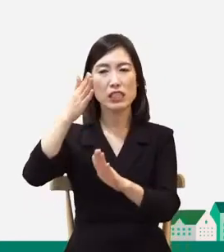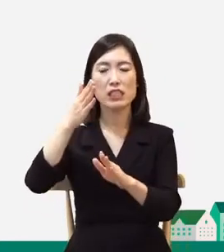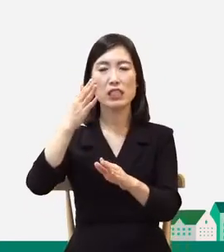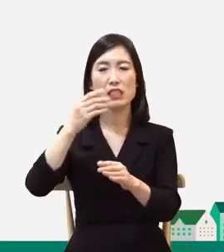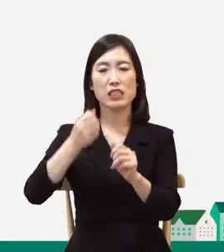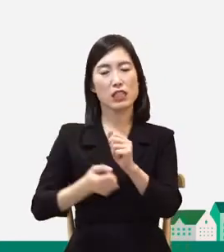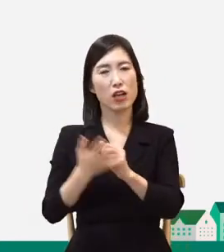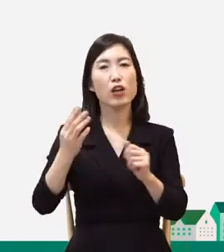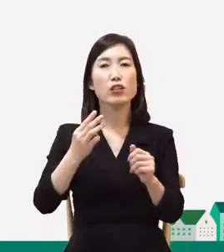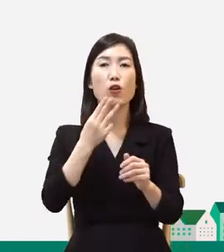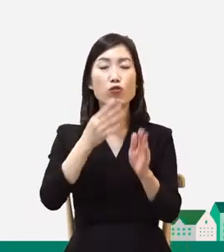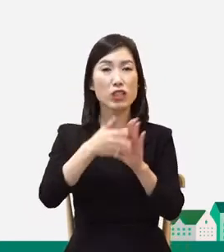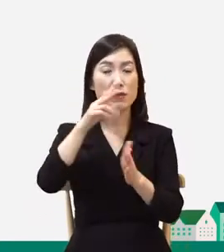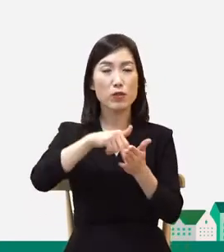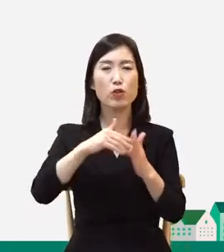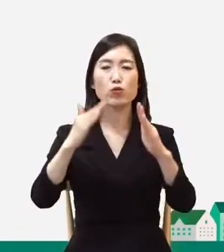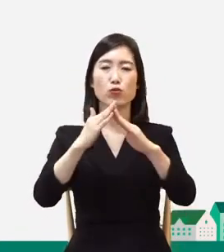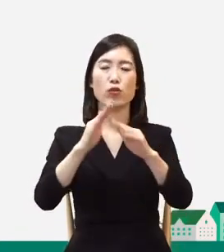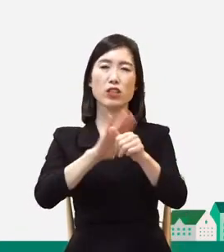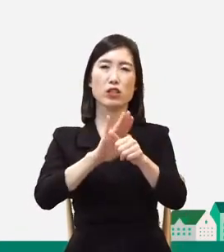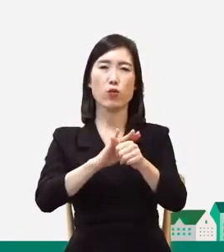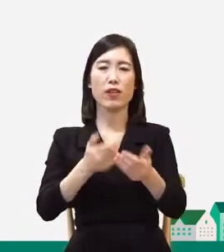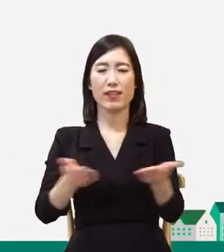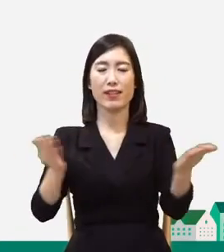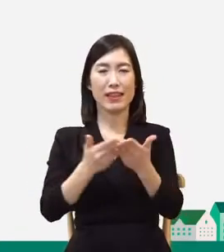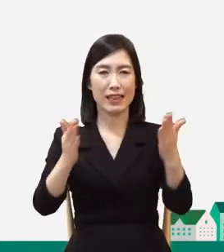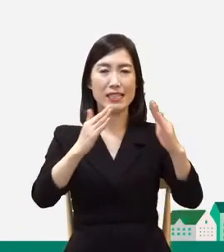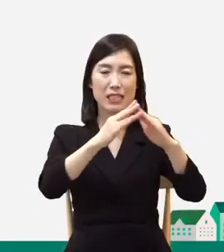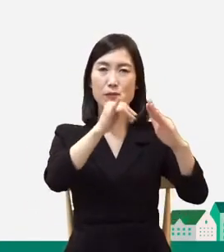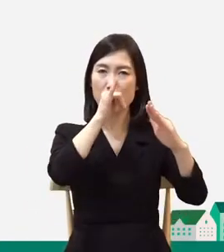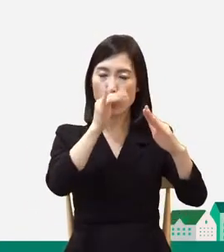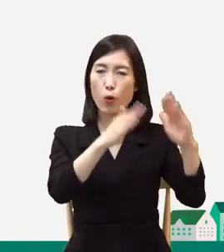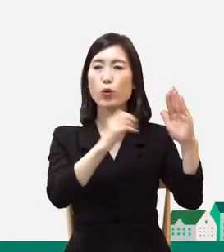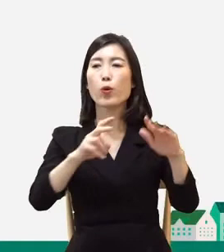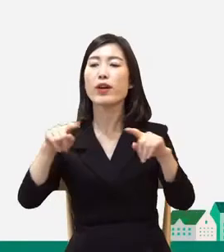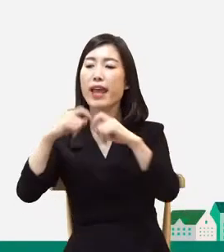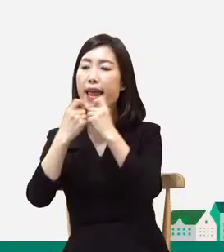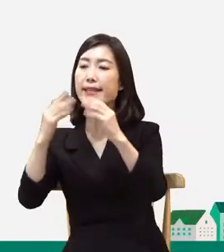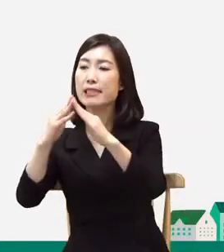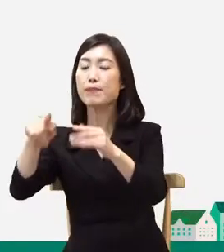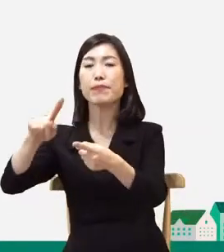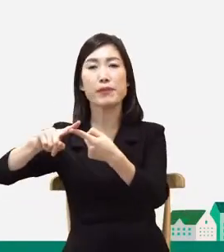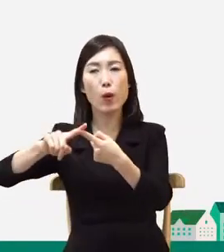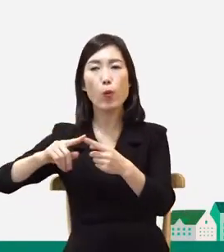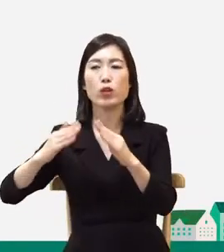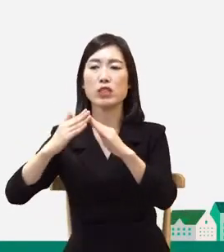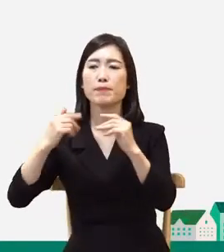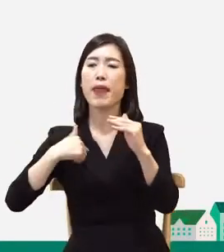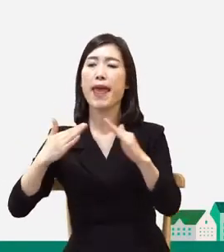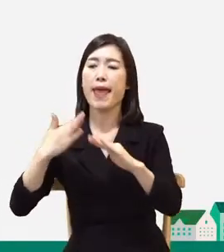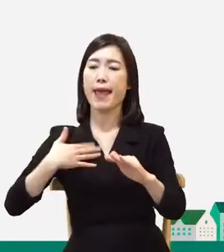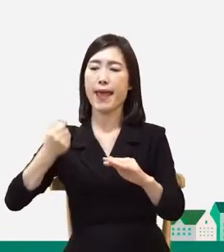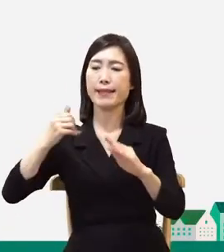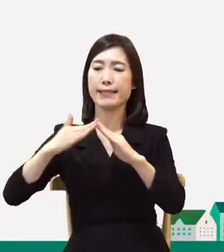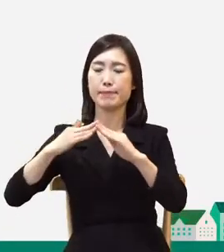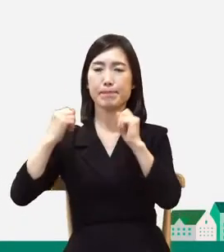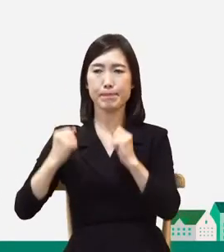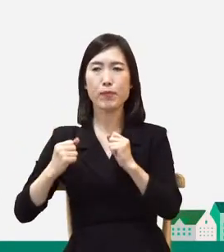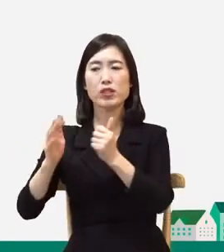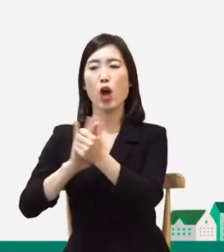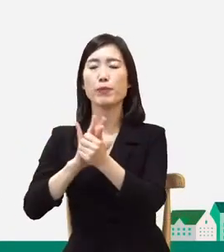공급하고 서울시가 주거 서비스를 제공하는 공급형 지원주택과 개인의 집에서 주거 서비스만 받을 수 있는 비공급형 지원주택 두